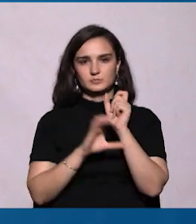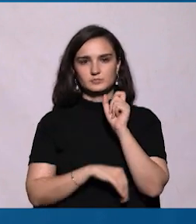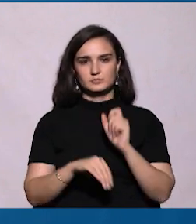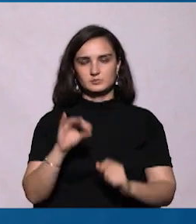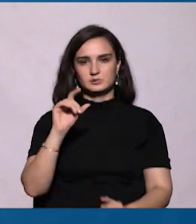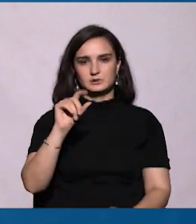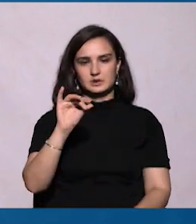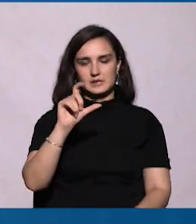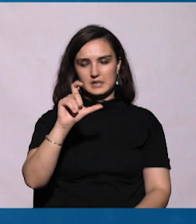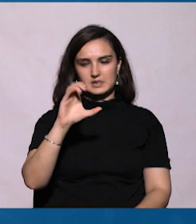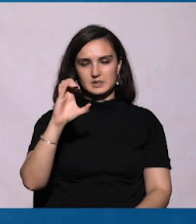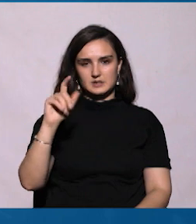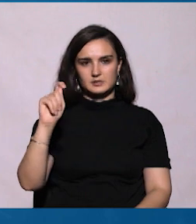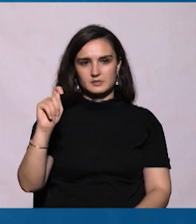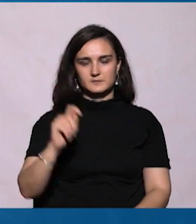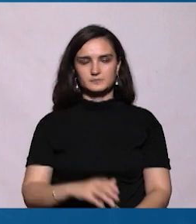დაბოლოება est.